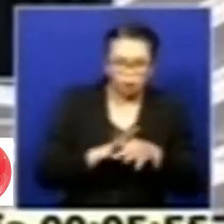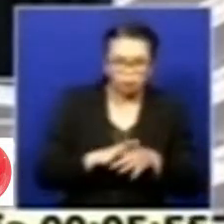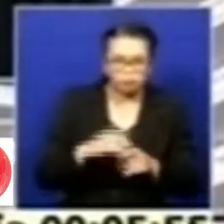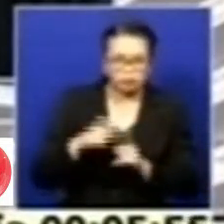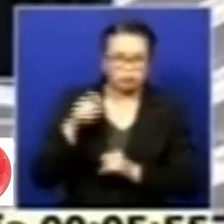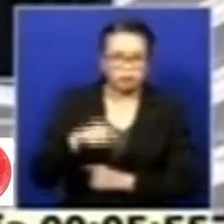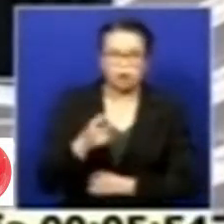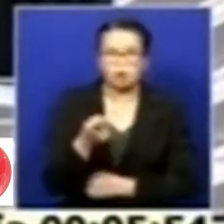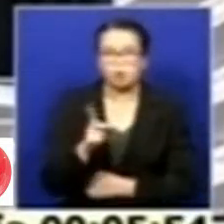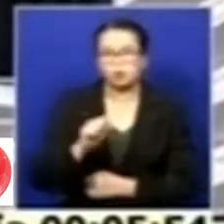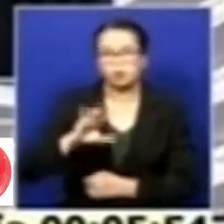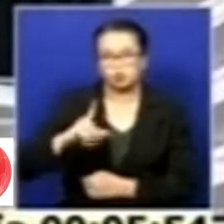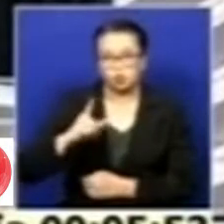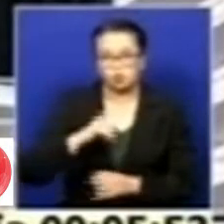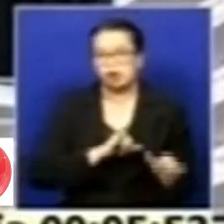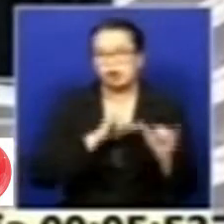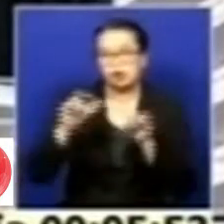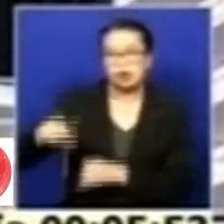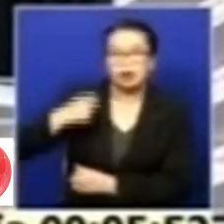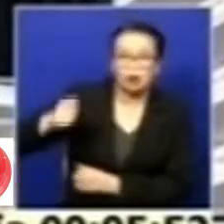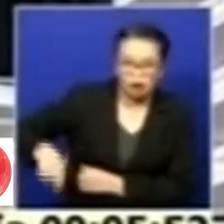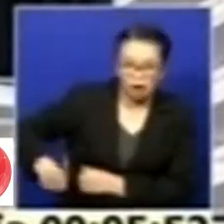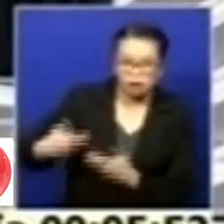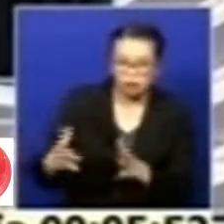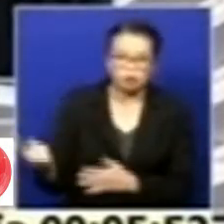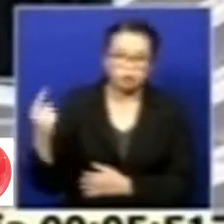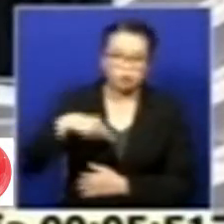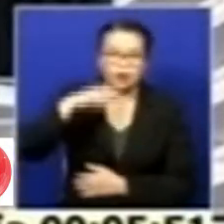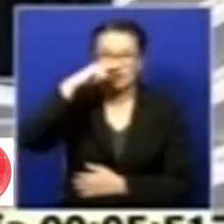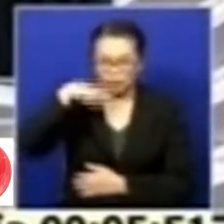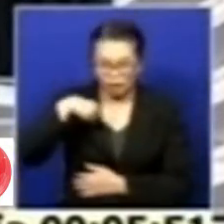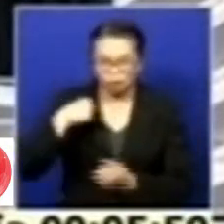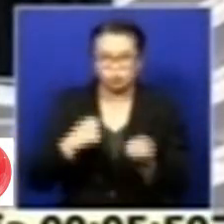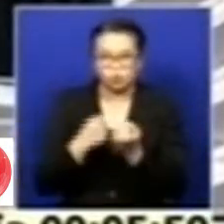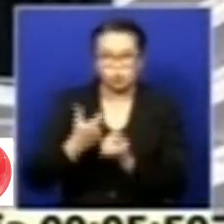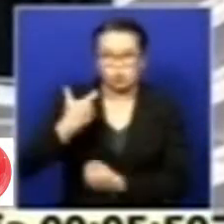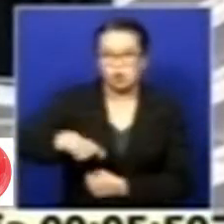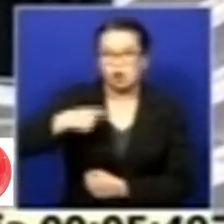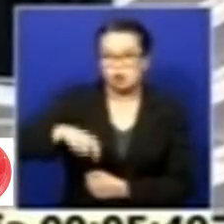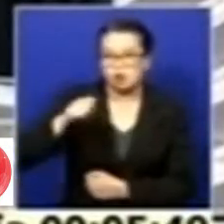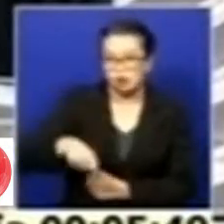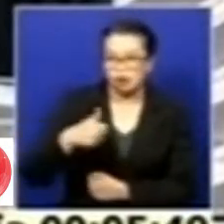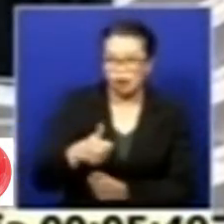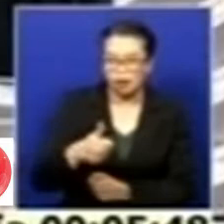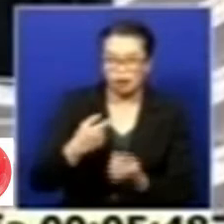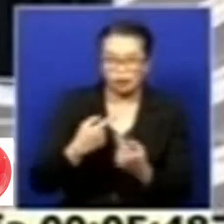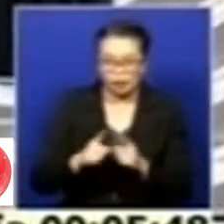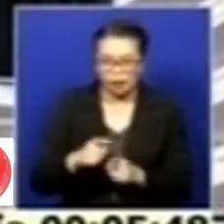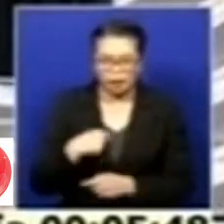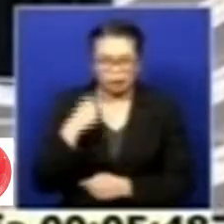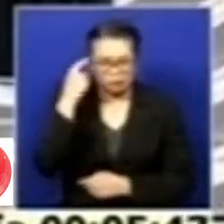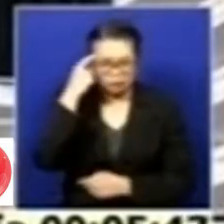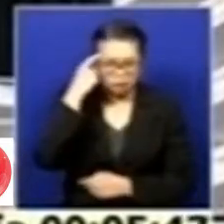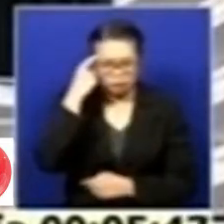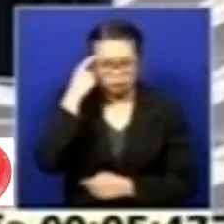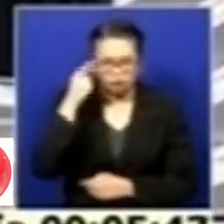หนึ่งหลังจากผมลี้ภัยผมอาจจะกลับมาสู้คดีในประเทศไทยนะฮะแต่พอท่านเอาผมหรือคุณวันเฉลิมหรือใครก็แล้วแต่ไ